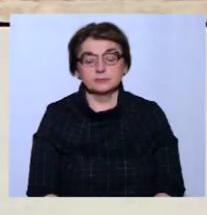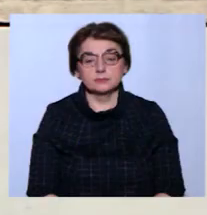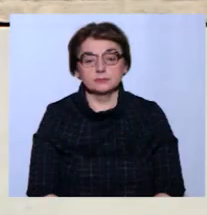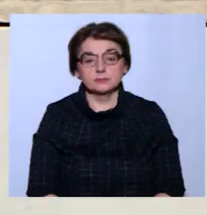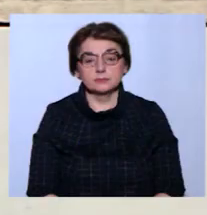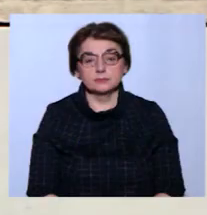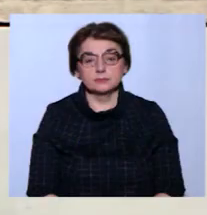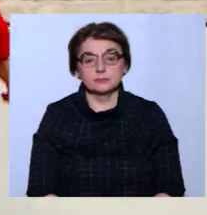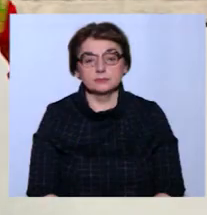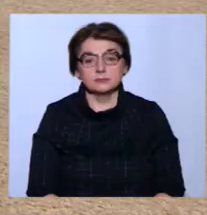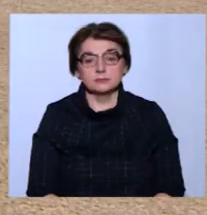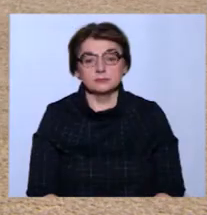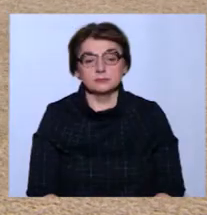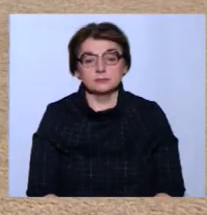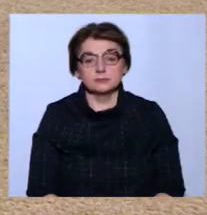კარგით.